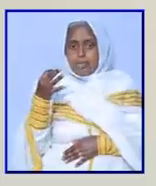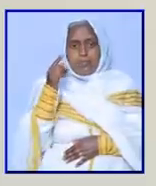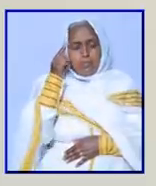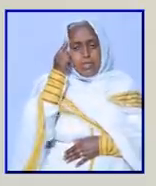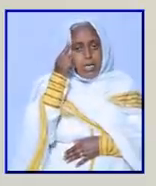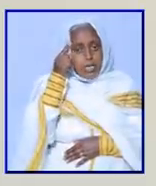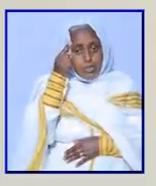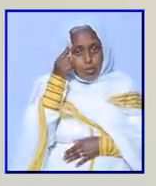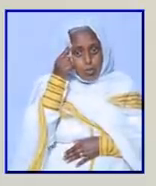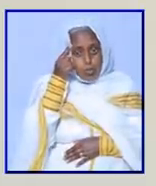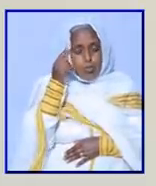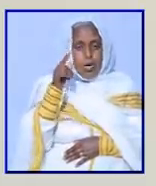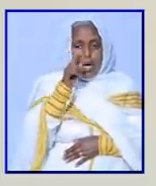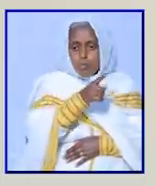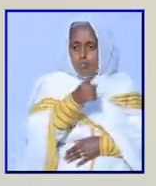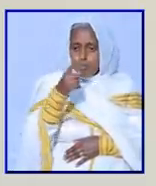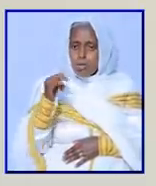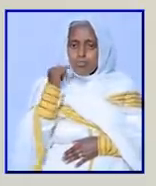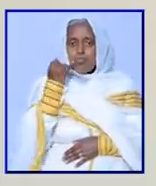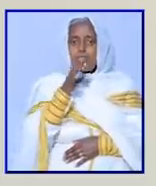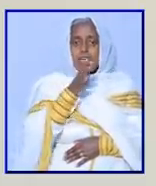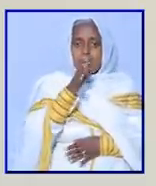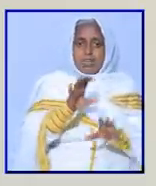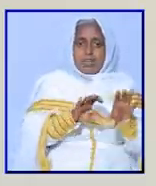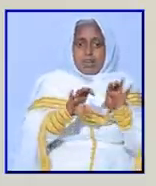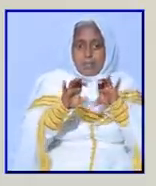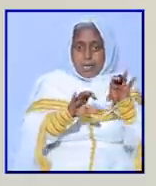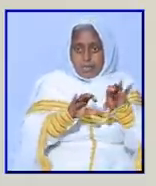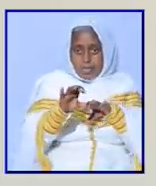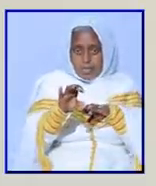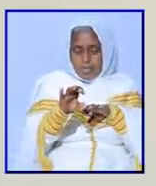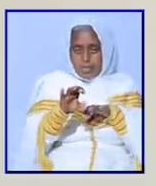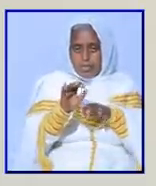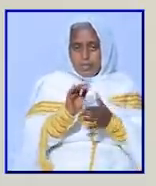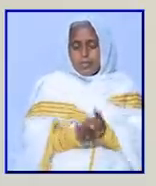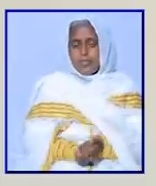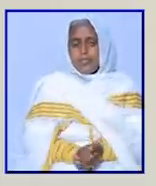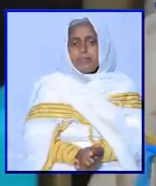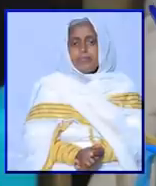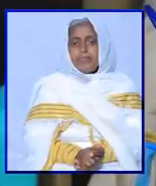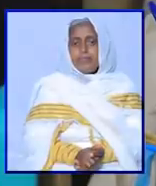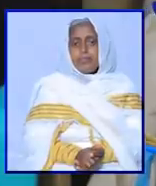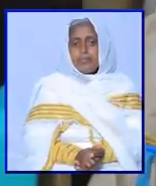በደንብ እንዲያስተውሉ እንዳይቀናኑ ለማድረግ